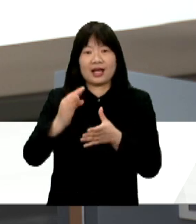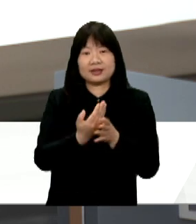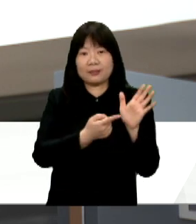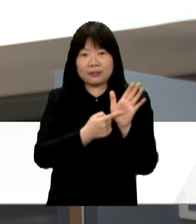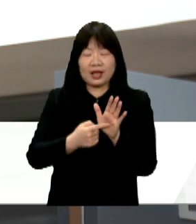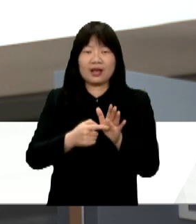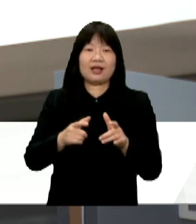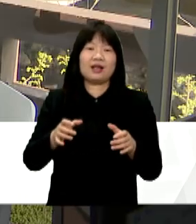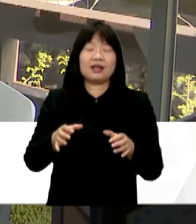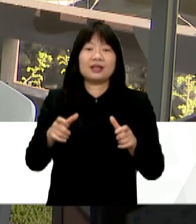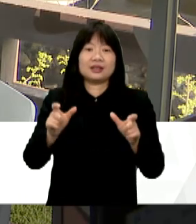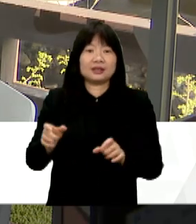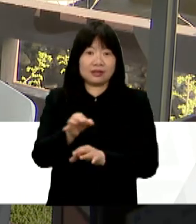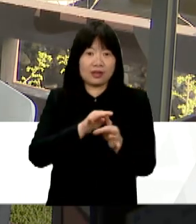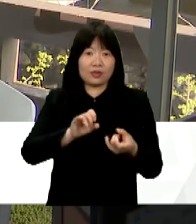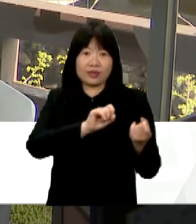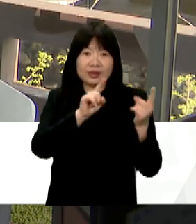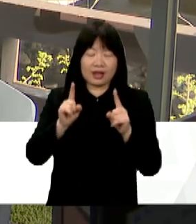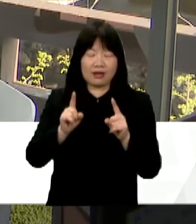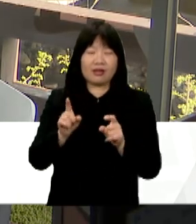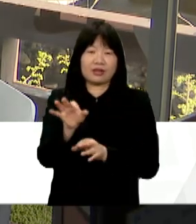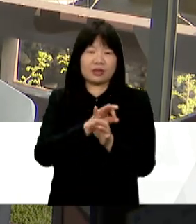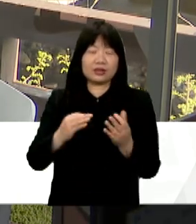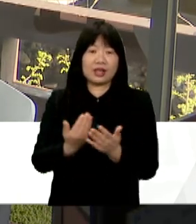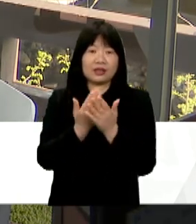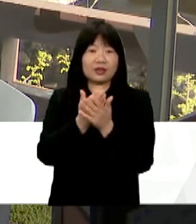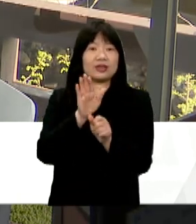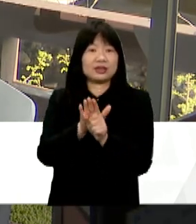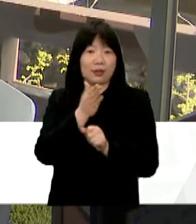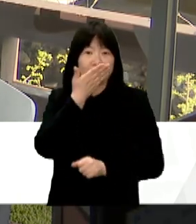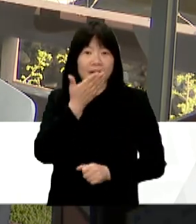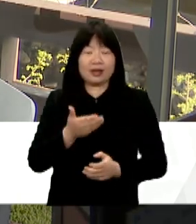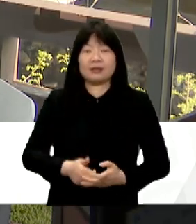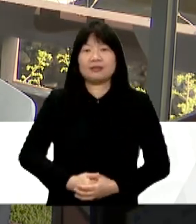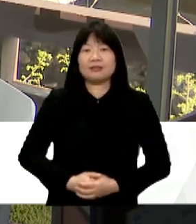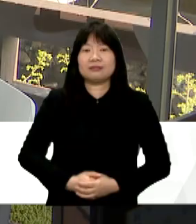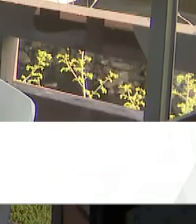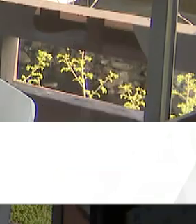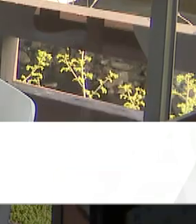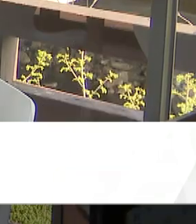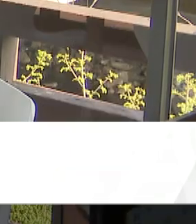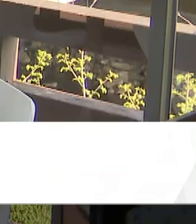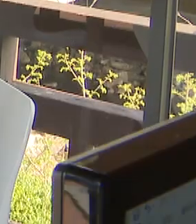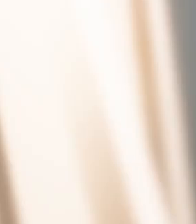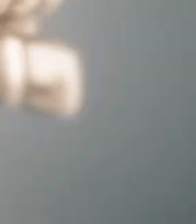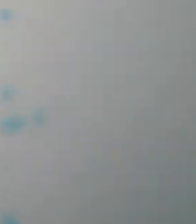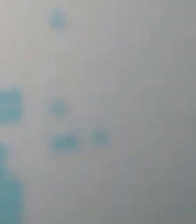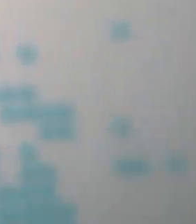관광도시로서 안양을 알리고 지역 상권을 살려 지역 경제에도 기여할 수 있을 것으로 전망됩니다.